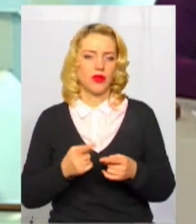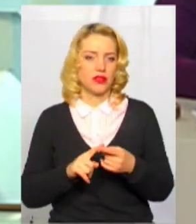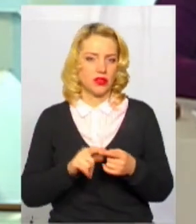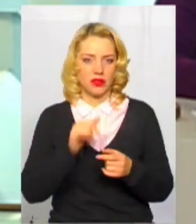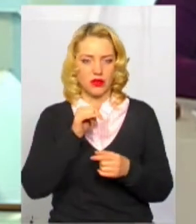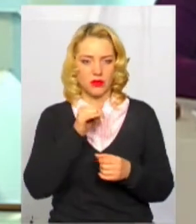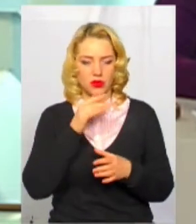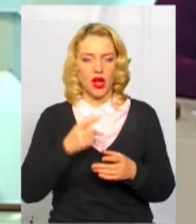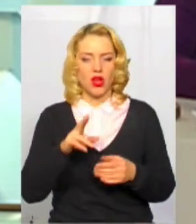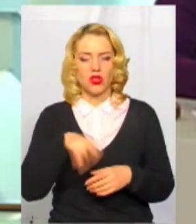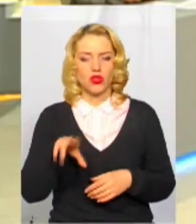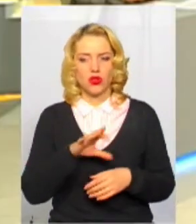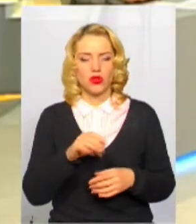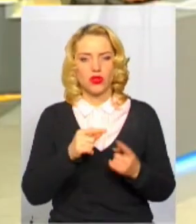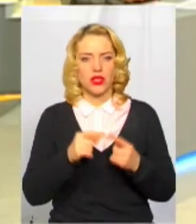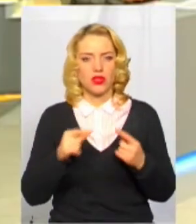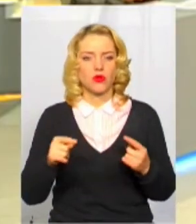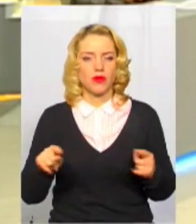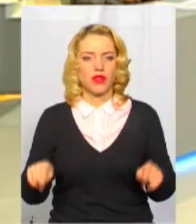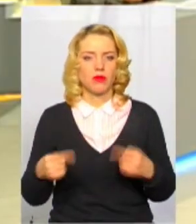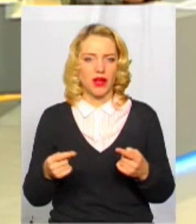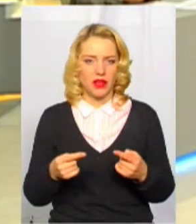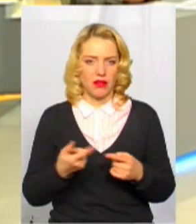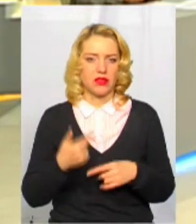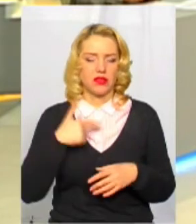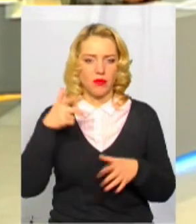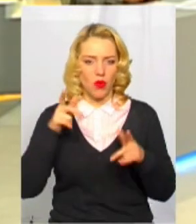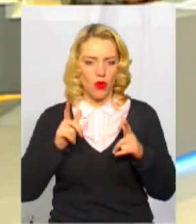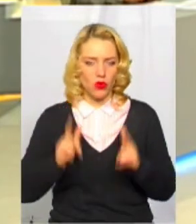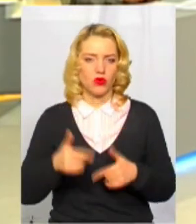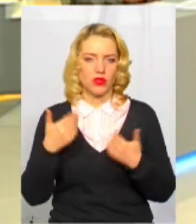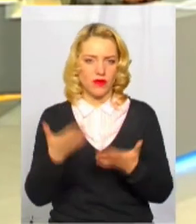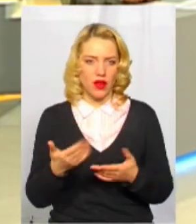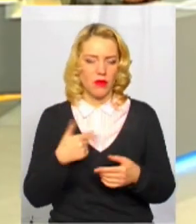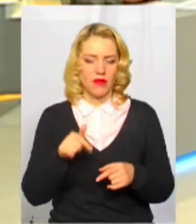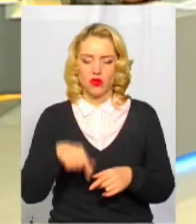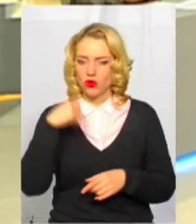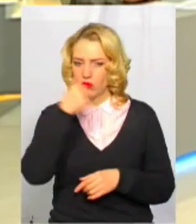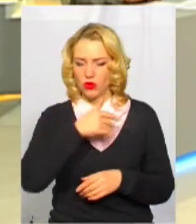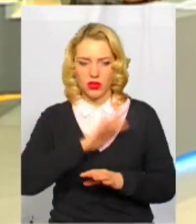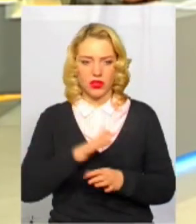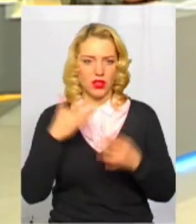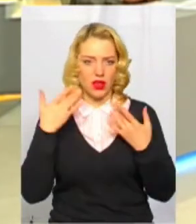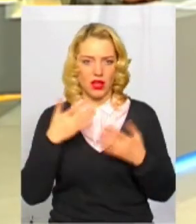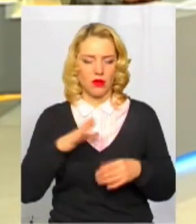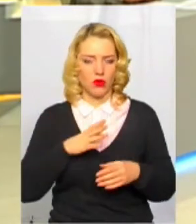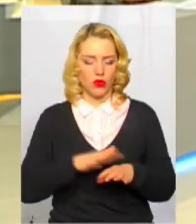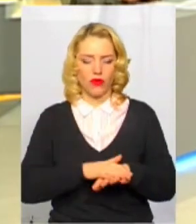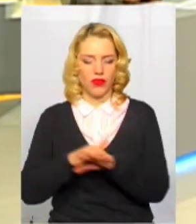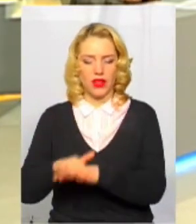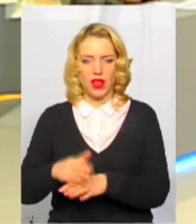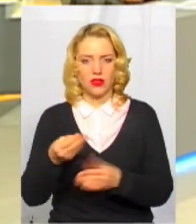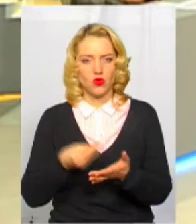дітися. Щодо засобів реабілітації. Погоджую з вами, в нас цьому році досить нелегко йшло фінансування